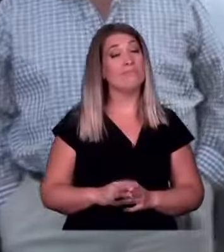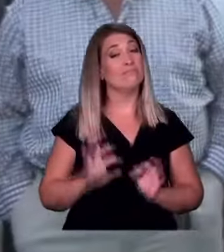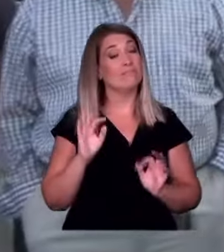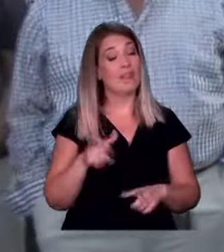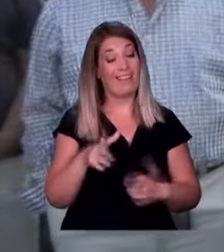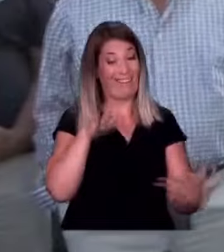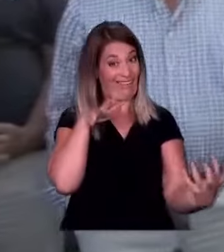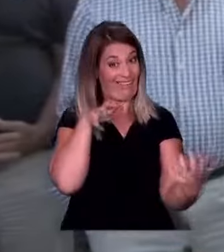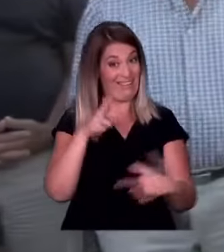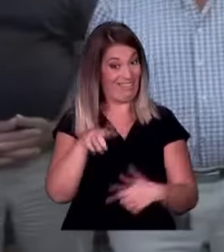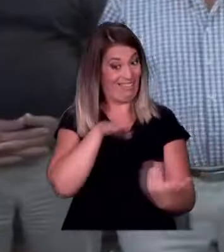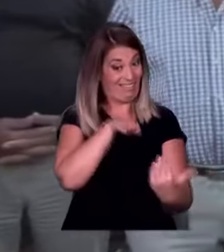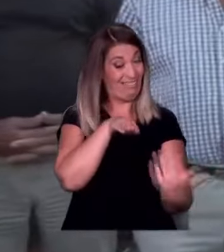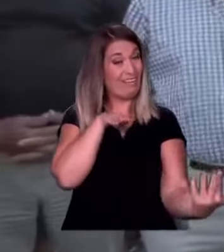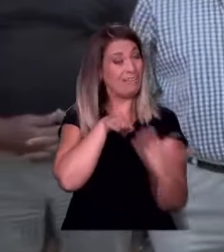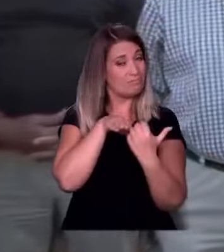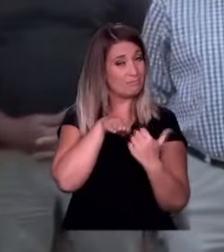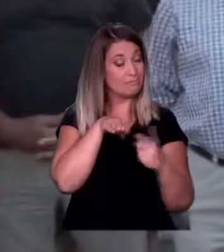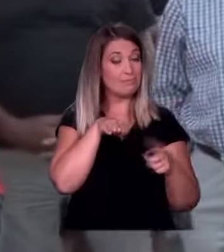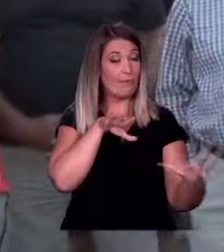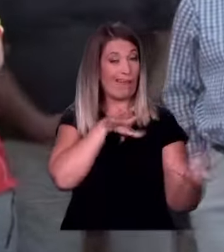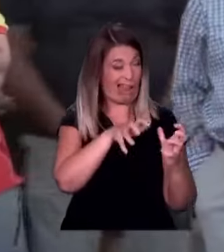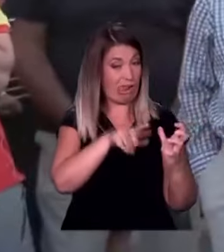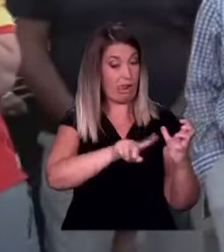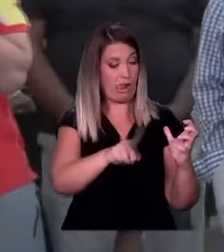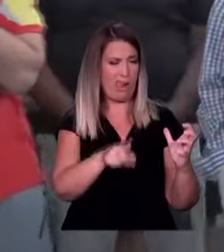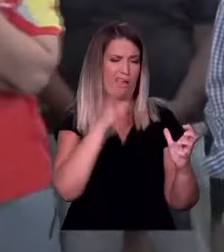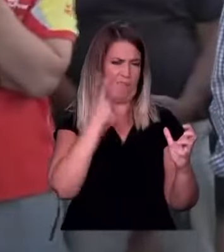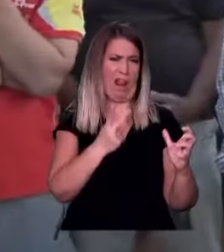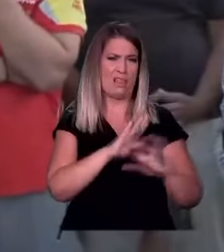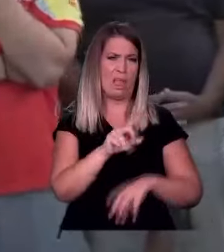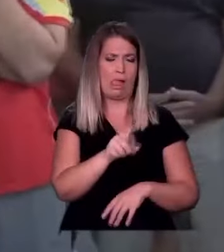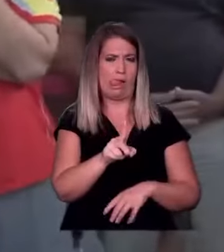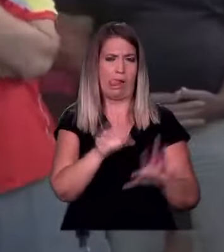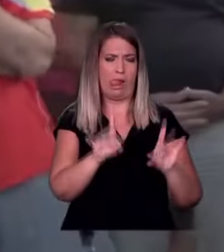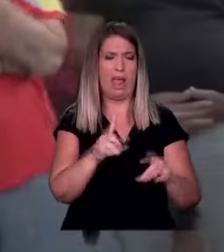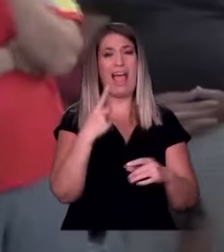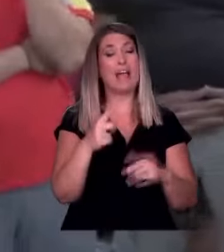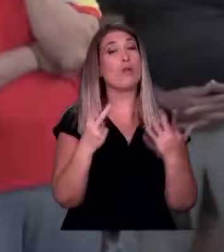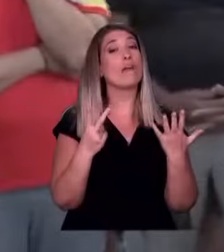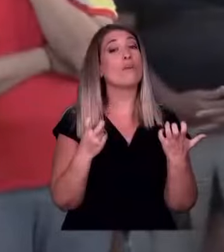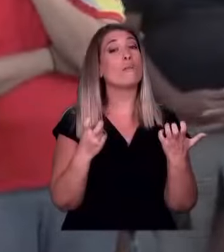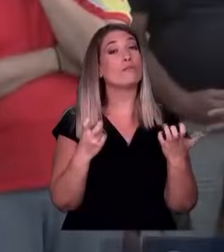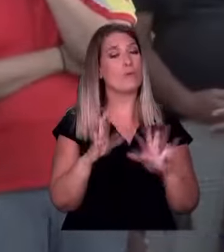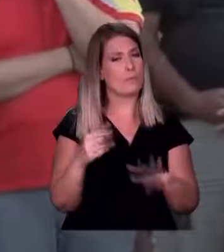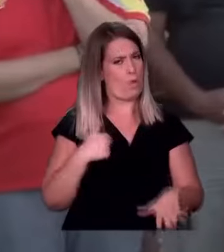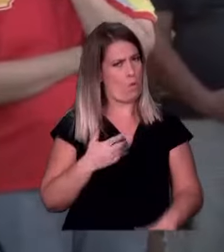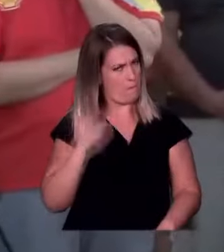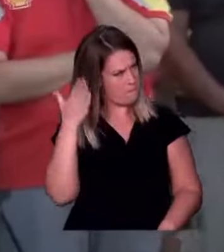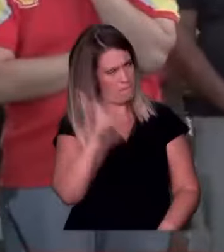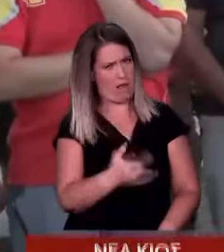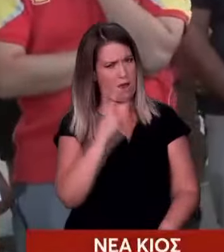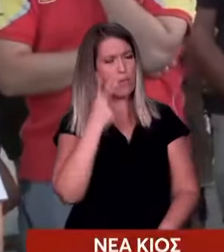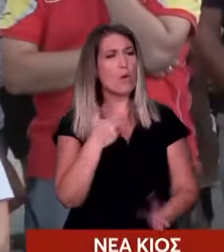σταματήσει, είχε κολλήσει στα 175 χιλιόμετρα την ώρα. Στη συνέχεια όταν πήγαμε και είδαμε την εικόνα των αυτοκινήτων, τόσο